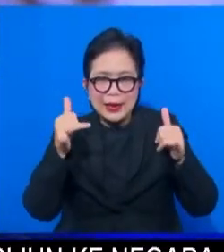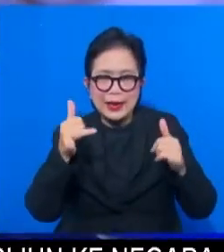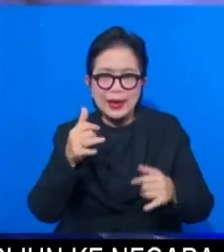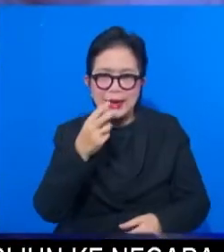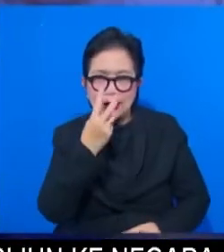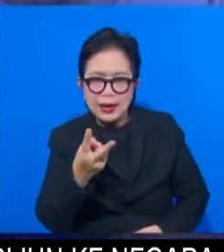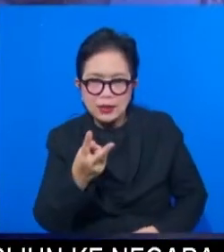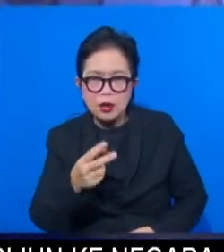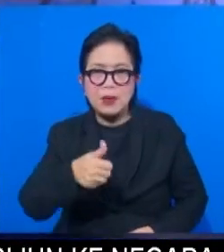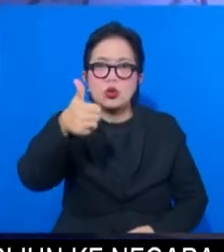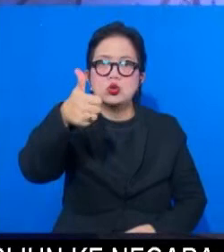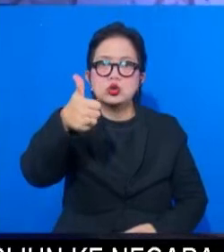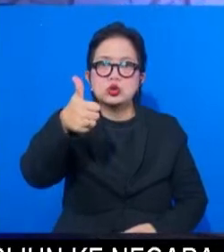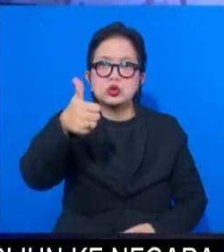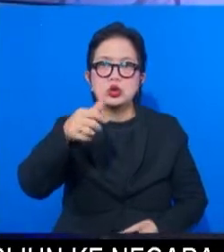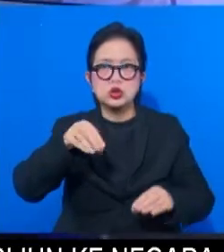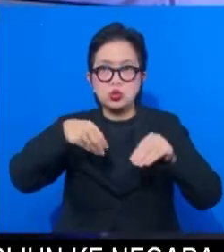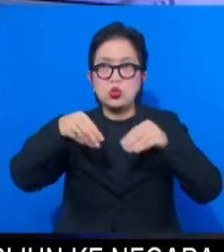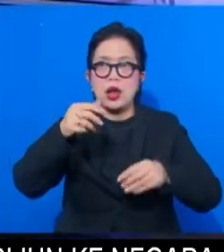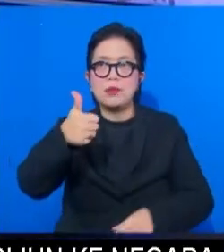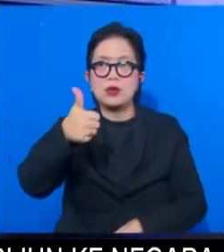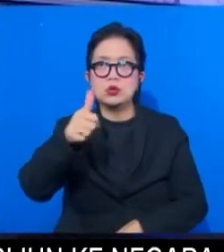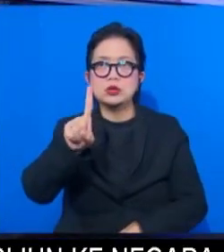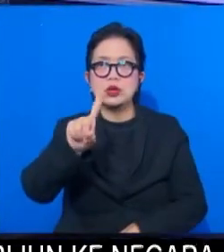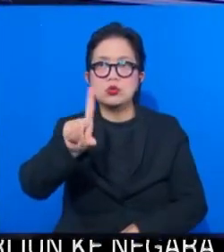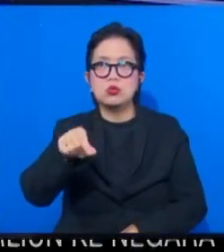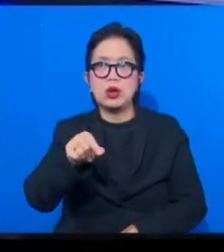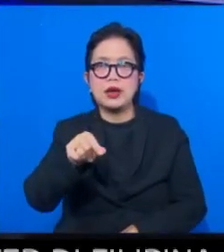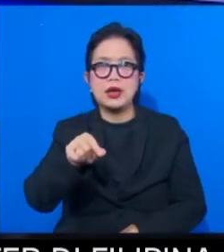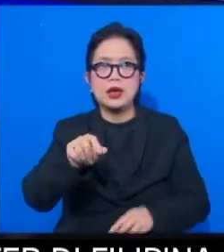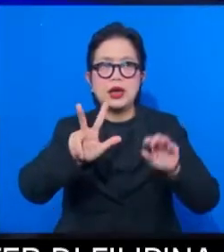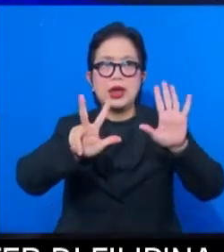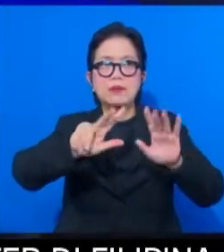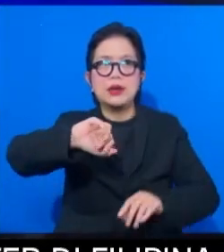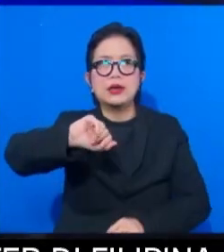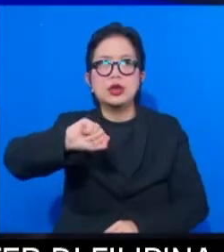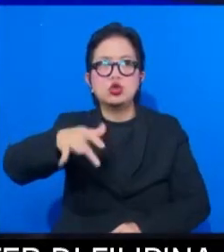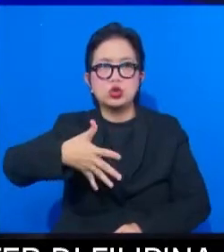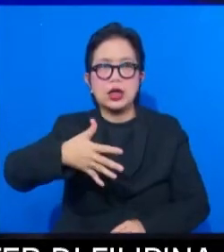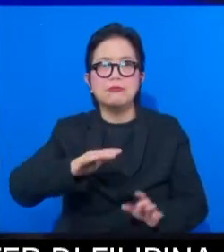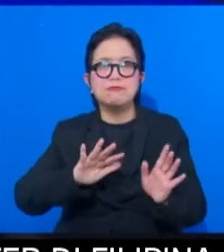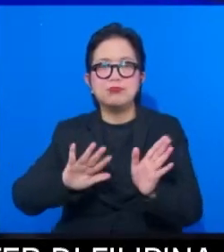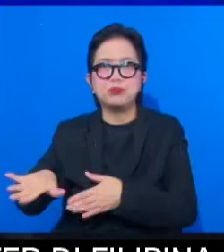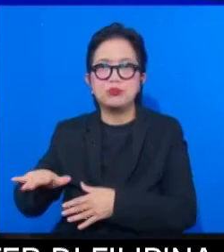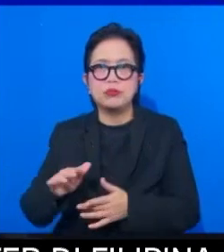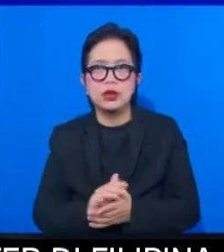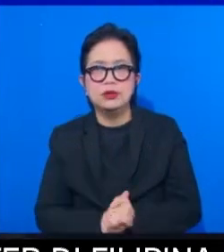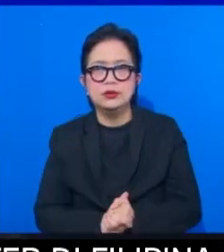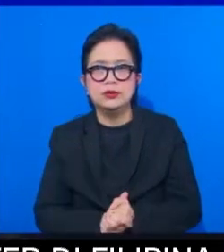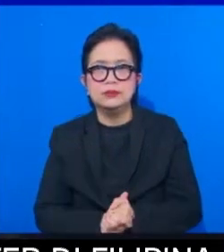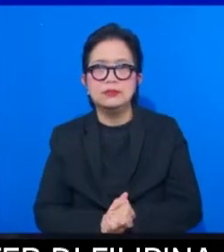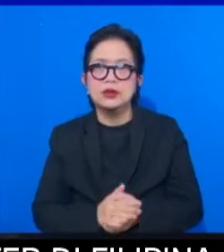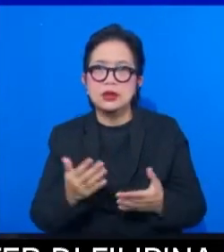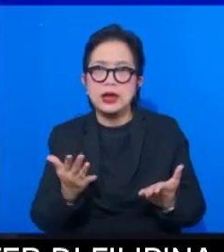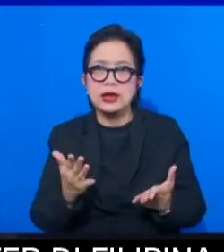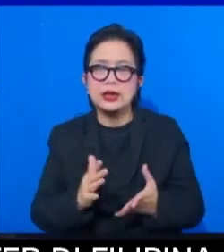ladang bisnis. Nah, dalam satu bulan ia bisa meraup omset hingga 8 juta rupiah. Di Sukoharjo, Jawa Tengah terdapat salah satu lokasi pembuatan